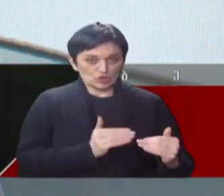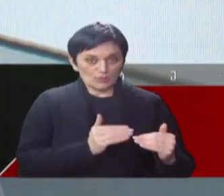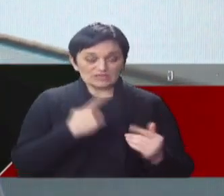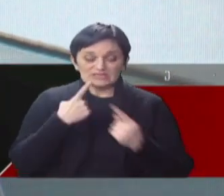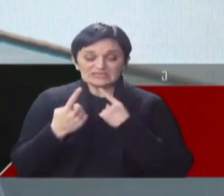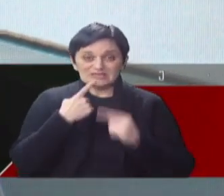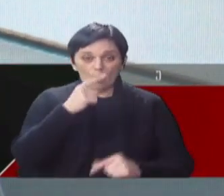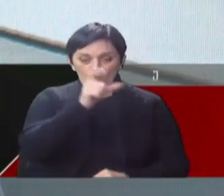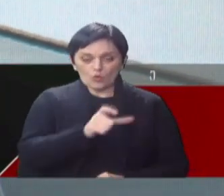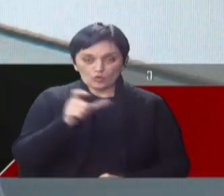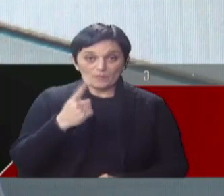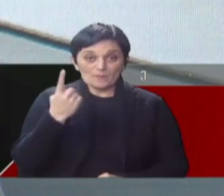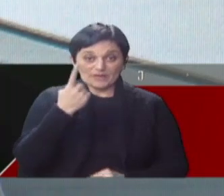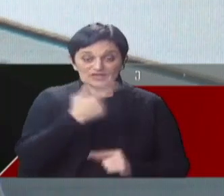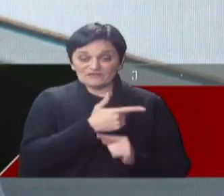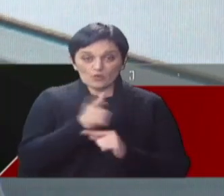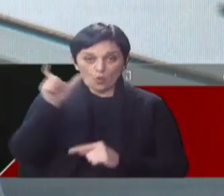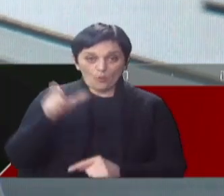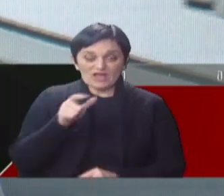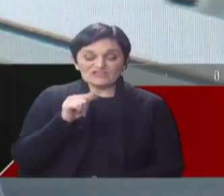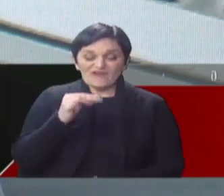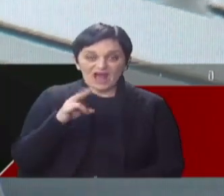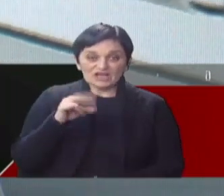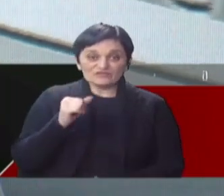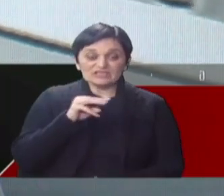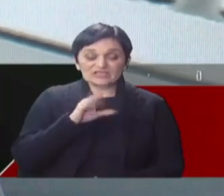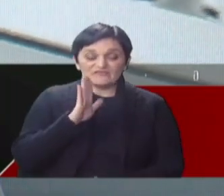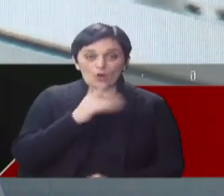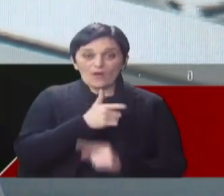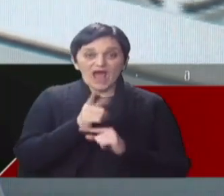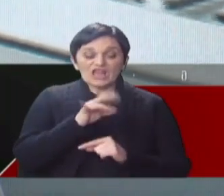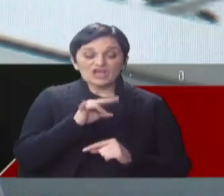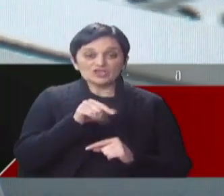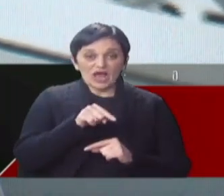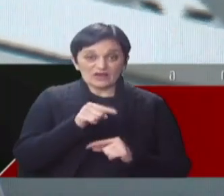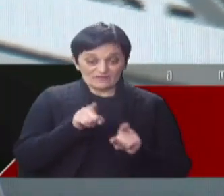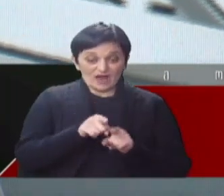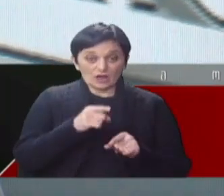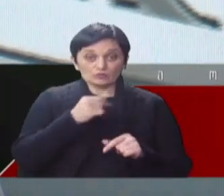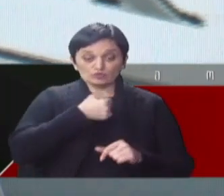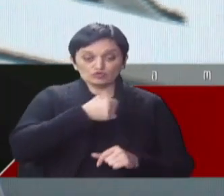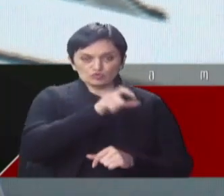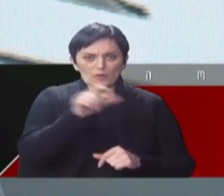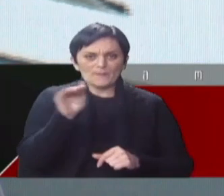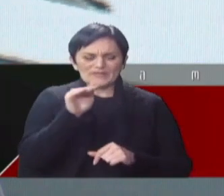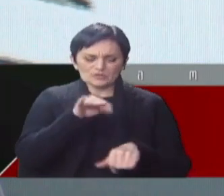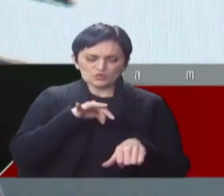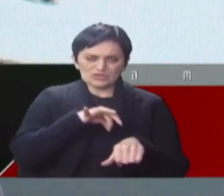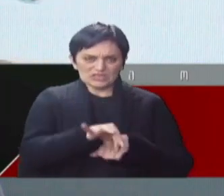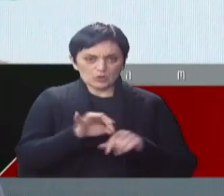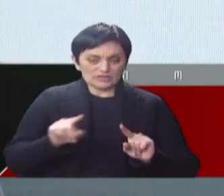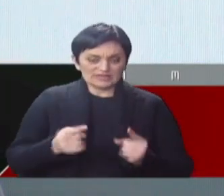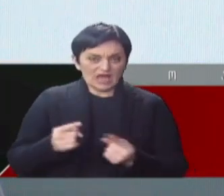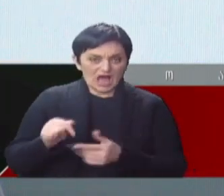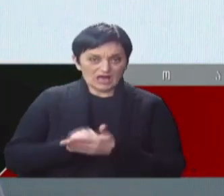barei, medamian evzerom la bispirul iarhis operator Ilia Tvalia Șulze, de tau pirulis operator Lexolaș Caravas Adama, iarhis jurnalist de fizicuri zala do bistru sta